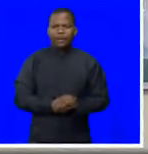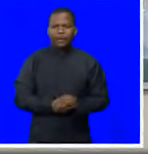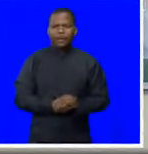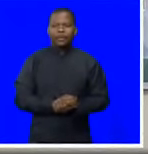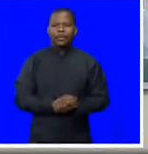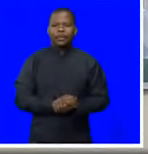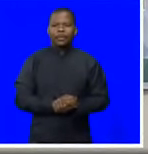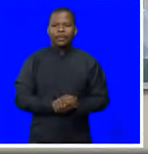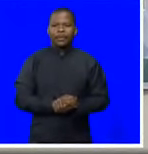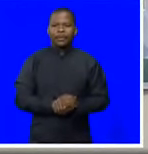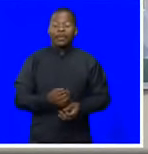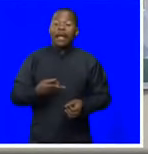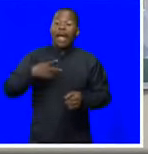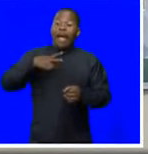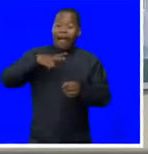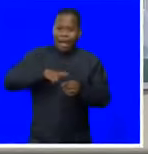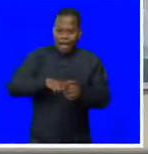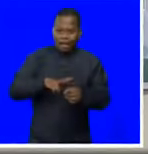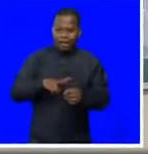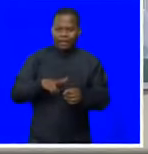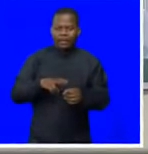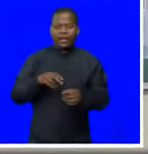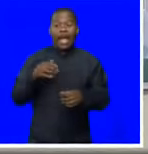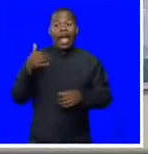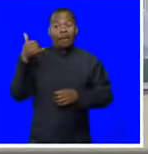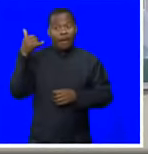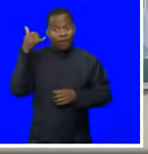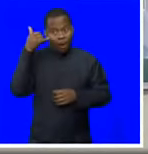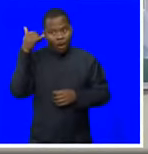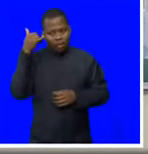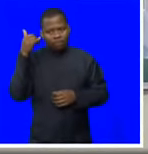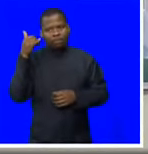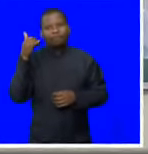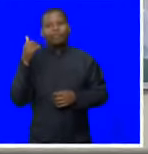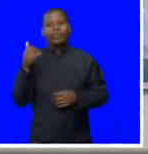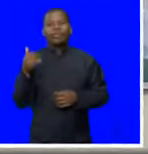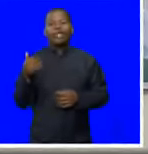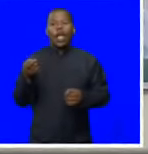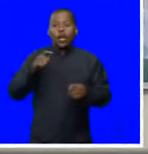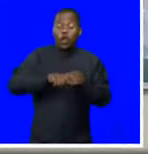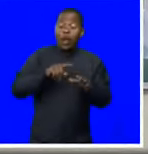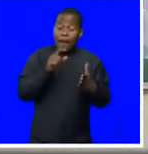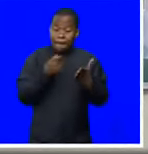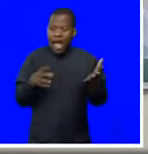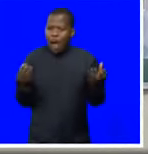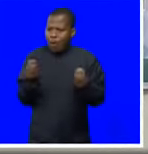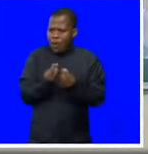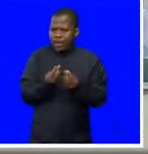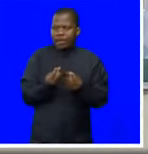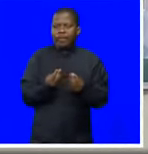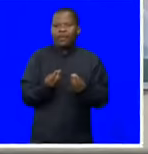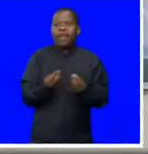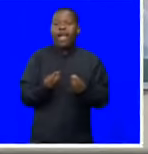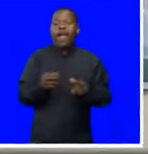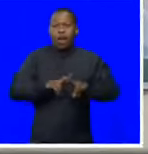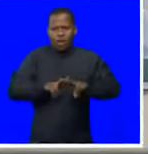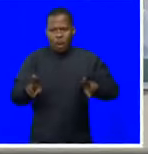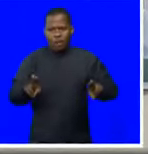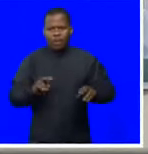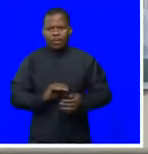nengatishiyi niyatiswa ukuthi ke tincingo ngeke tivumeleke lengekhathi lanobhala khona lohlolo